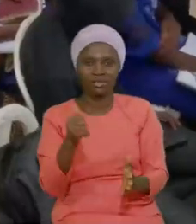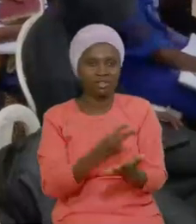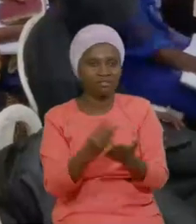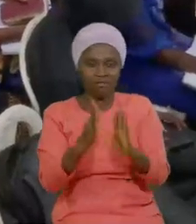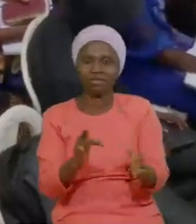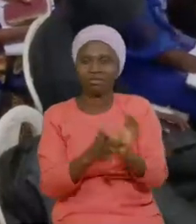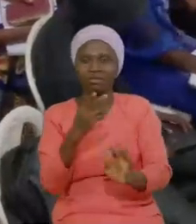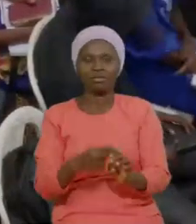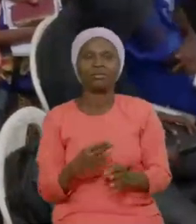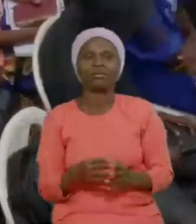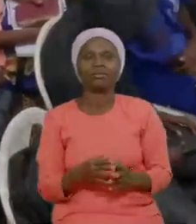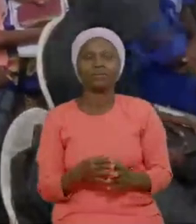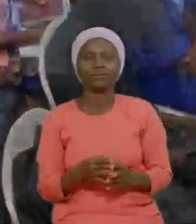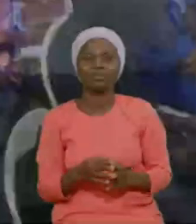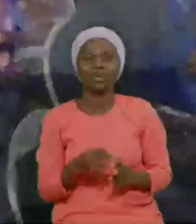Tu n'es pas un échec.